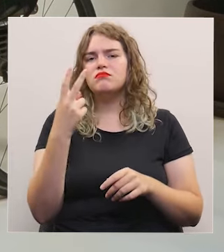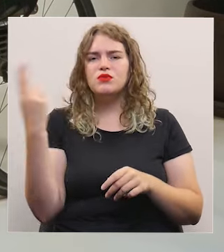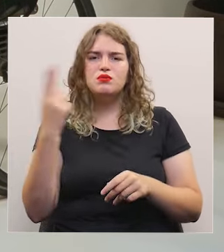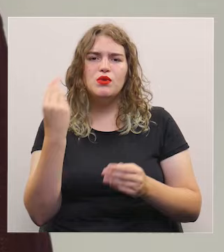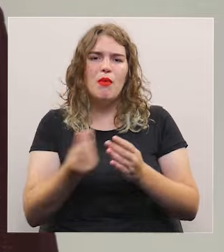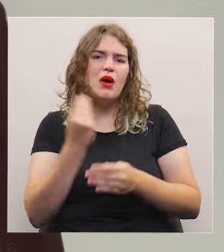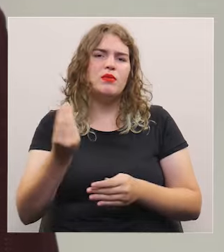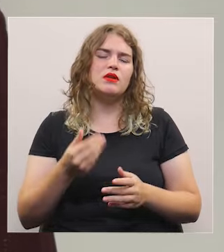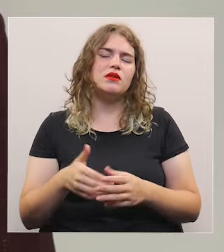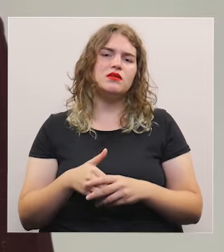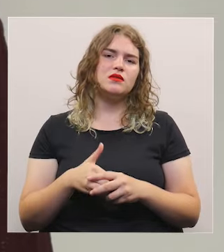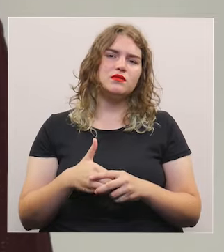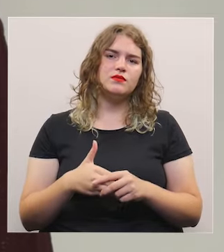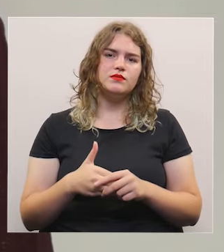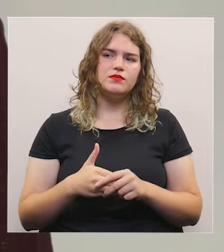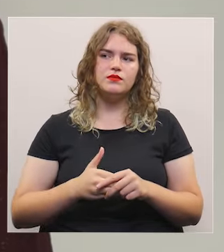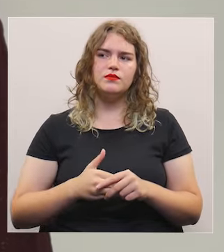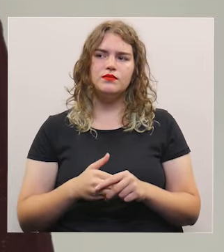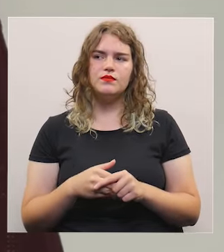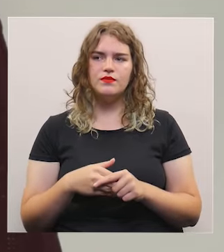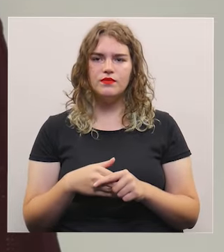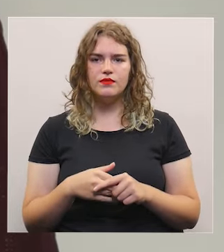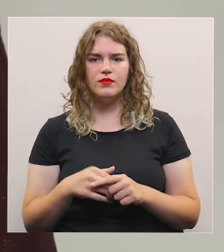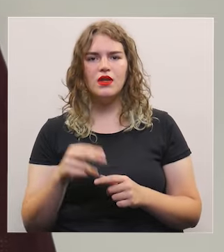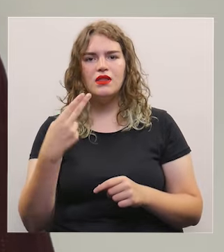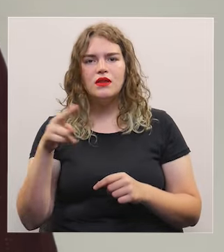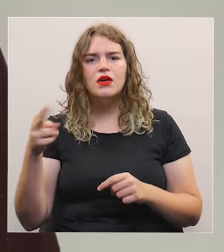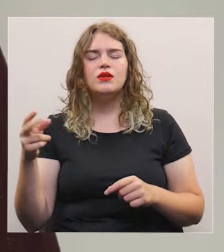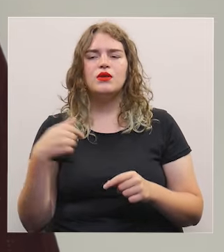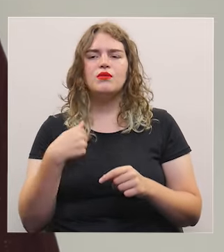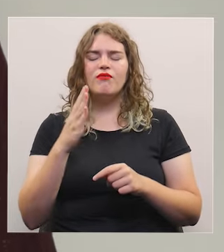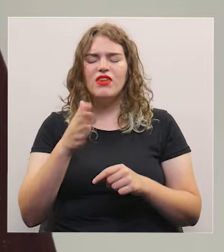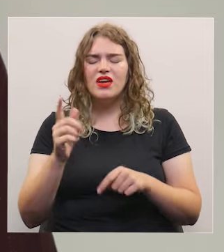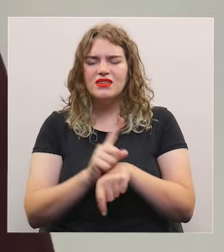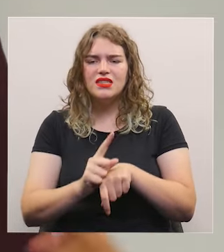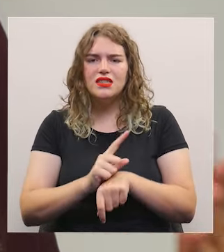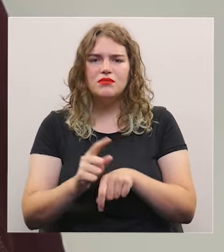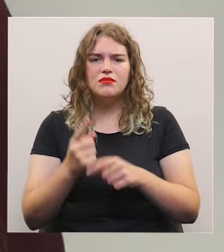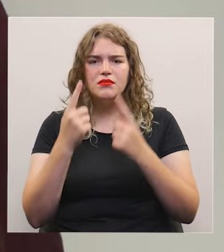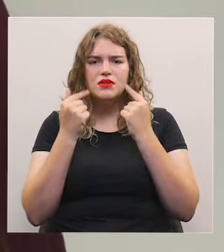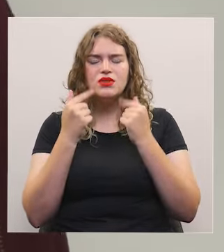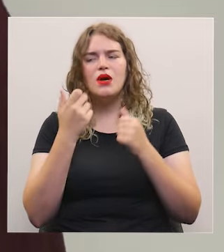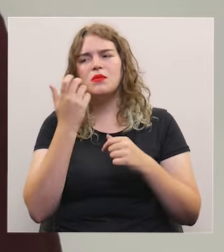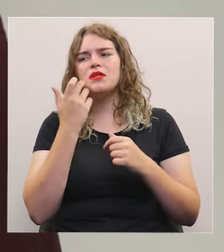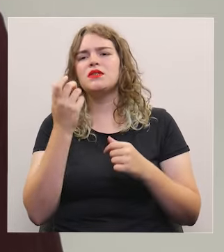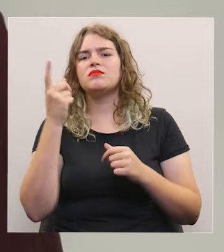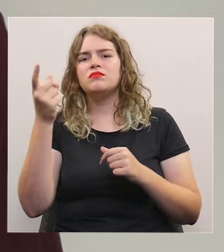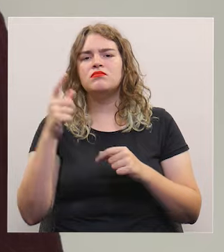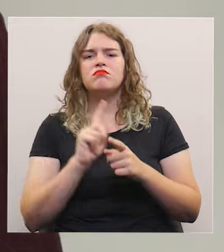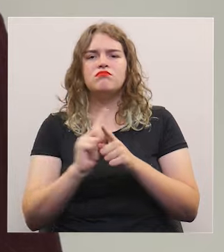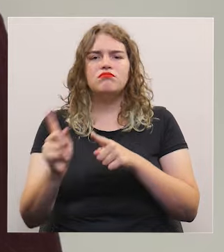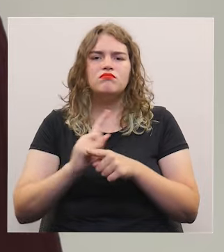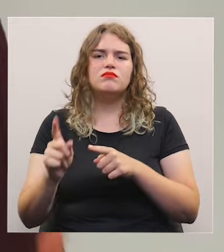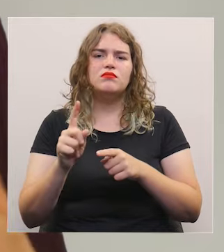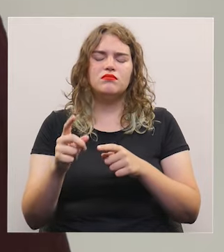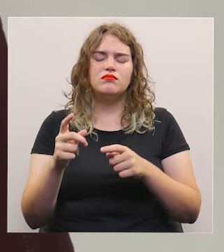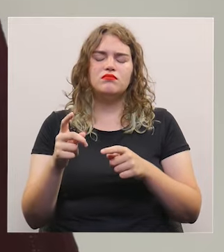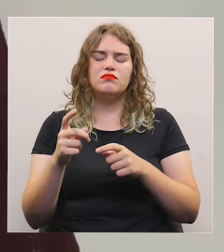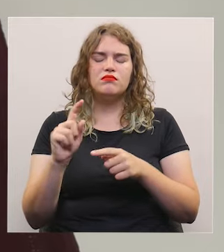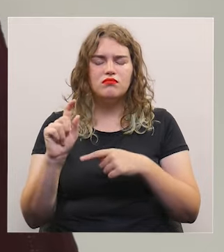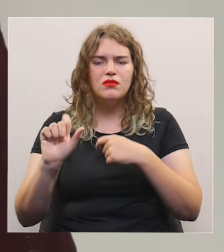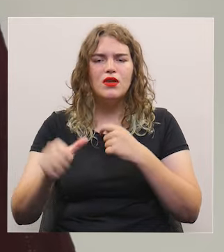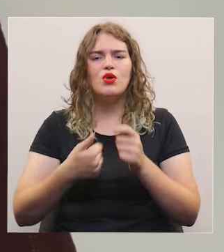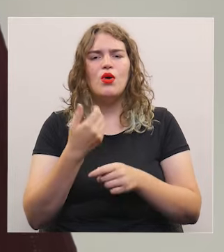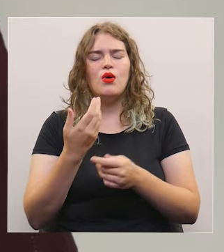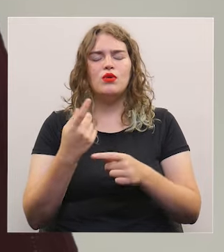fost? Da. Și continui, de fiecare dată când plângeam și mă rugam lui Dumnezeu, când mai mergea la recuperare, după ce mă ridicam